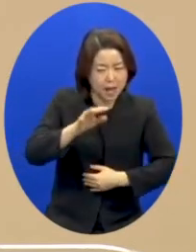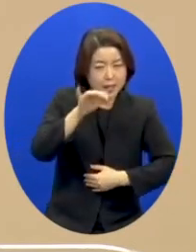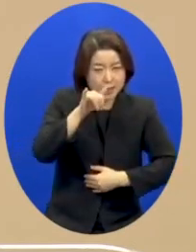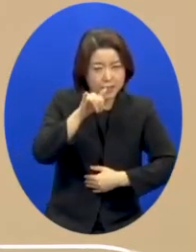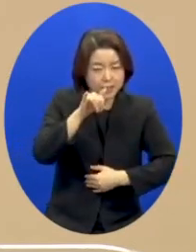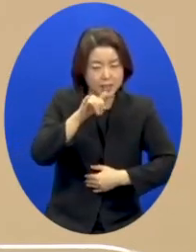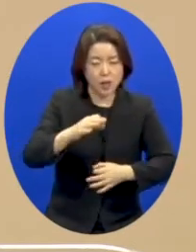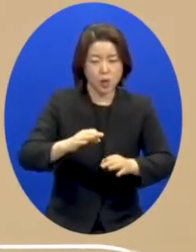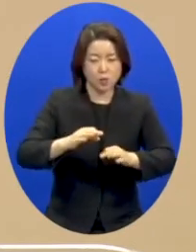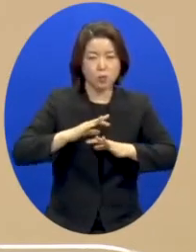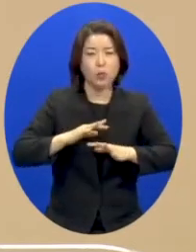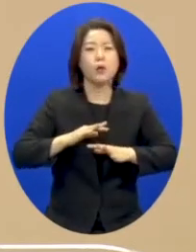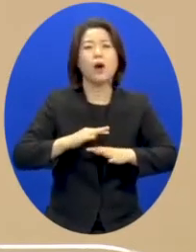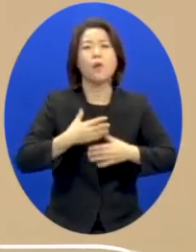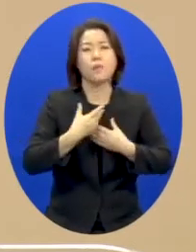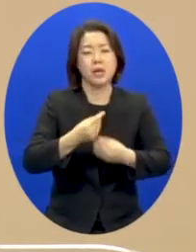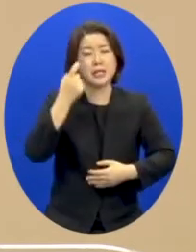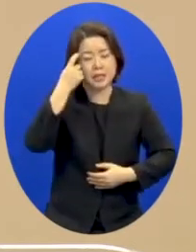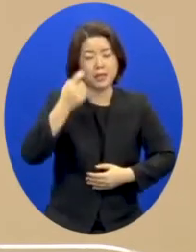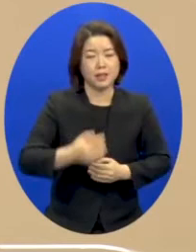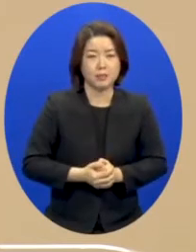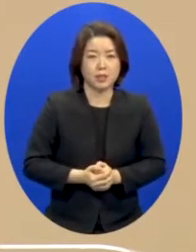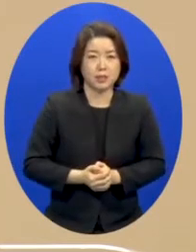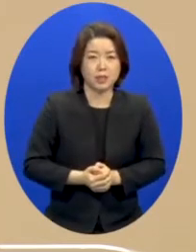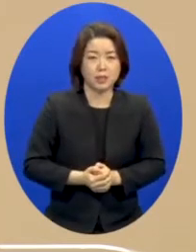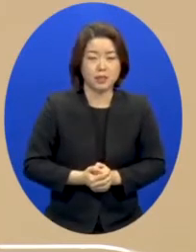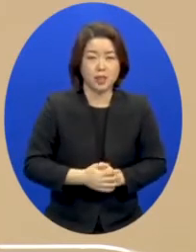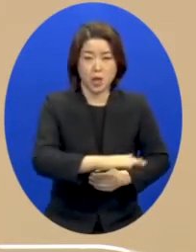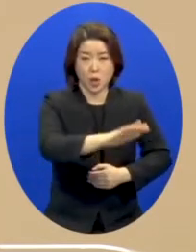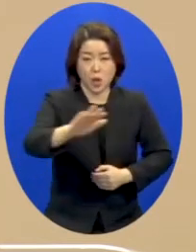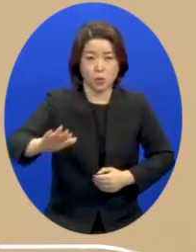놀라운 특징입니다. 우리가 사실 다